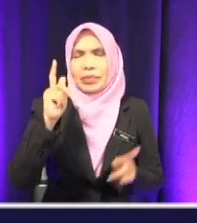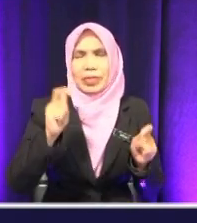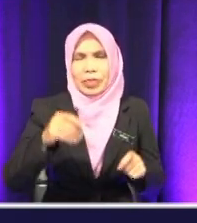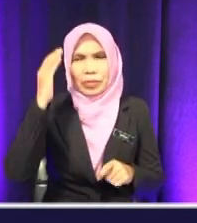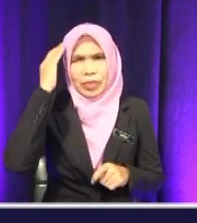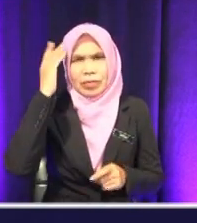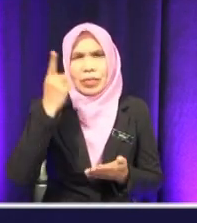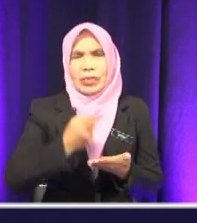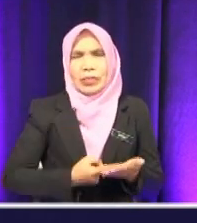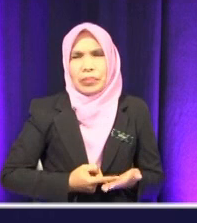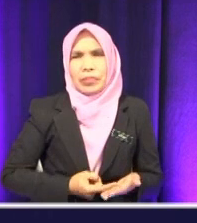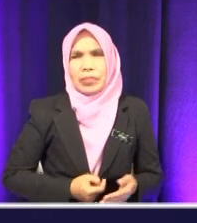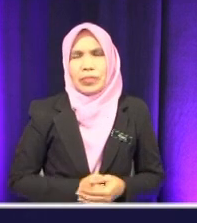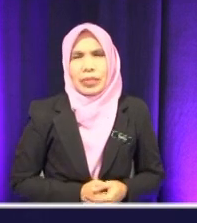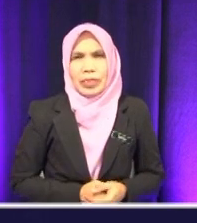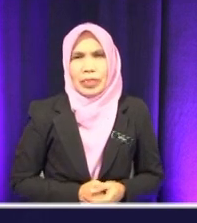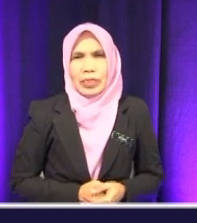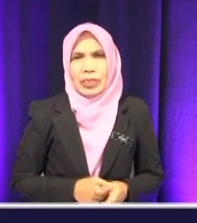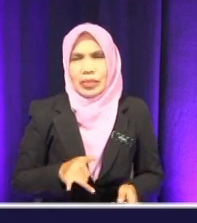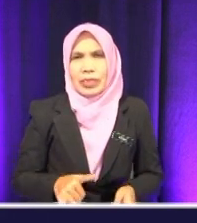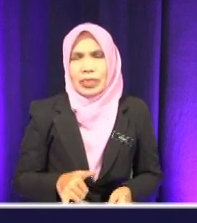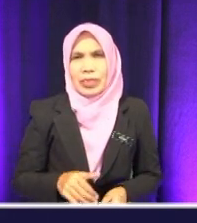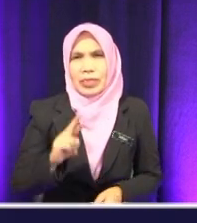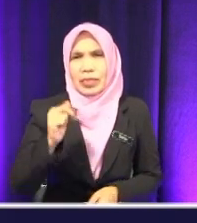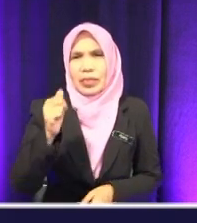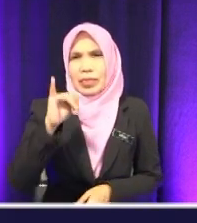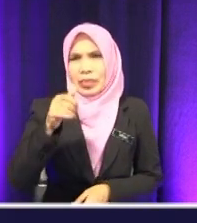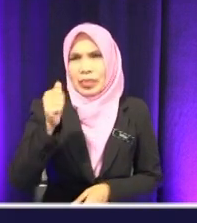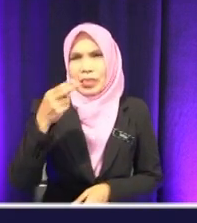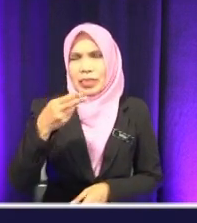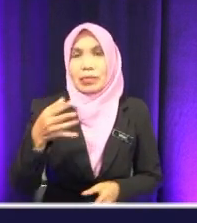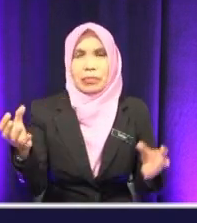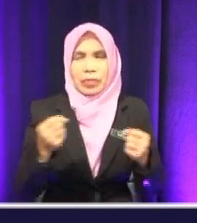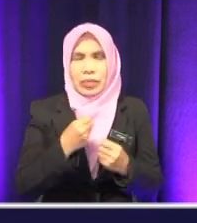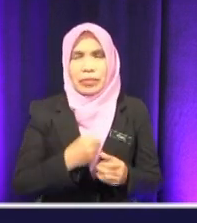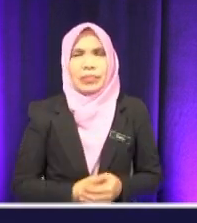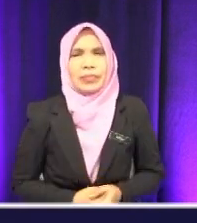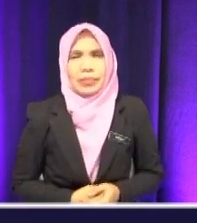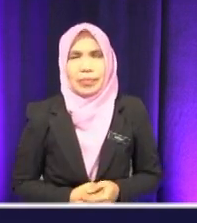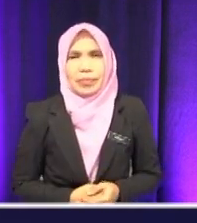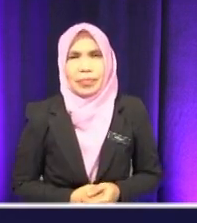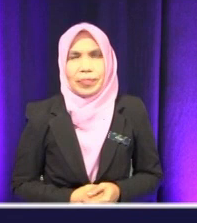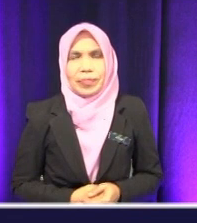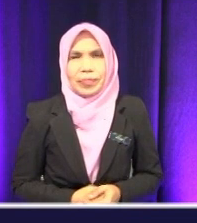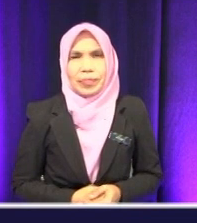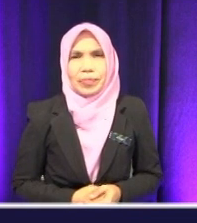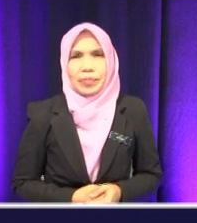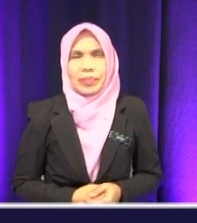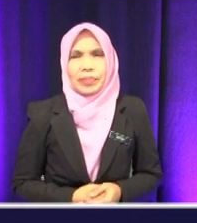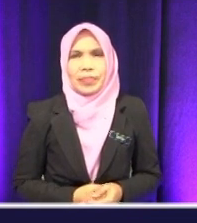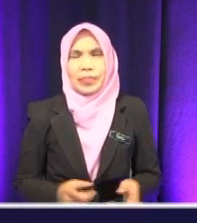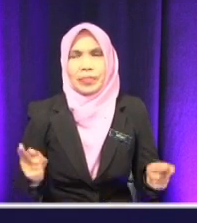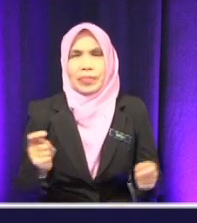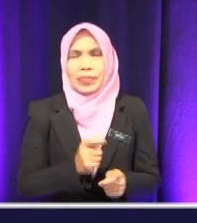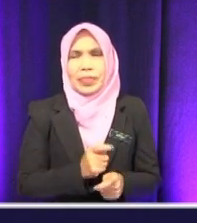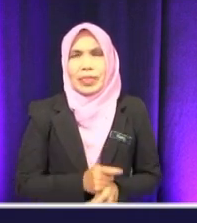Oke ini tentang homestay satu malam 250 2 malam seterusnya akan mendapat diskon 10